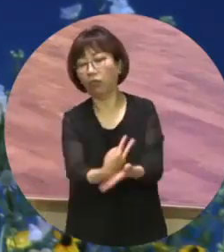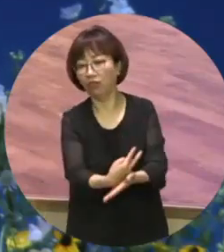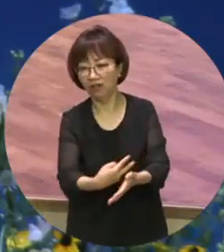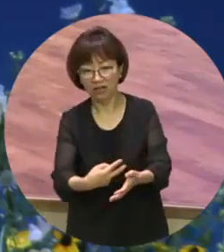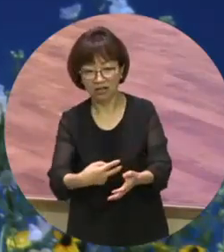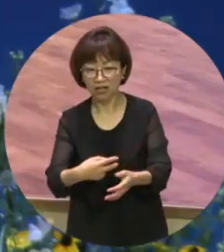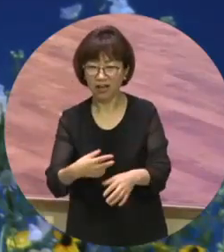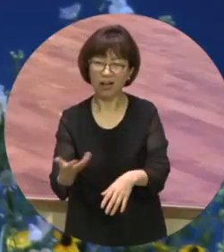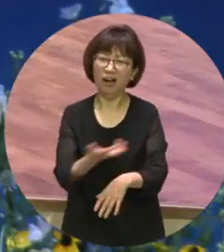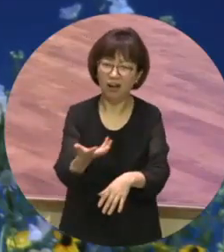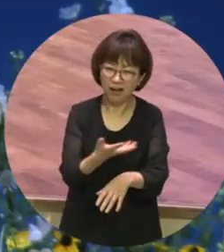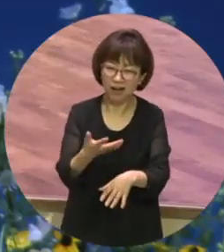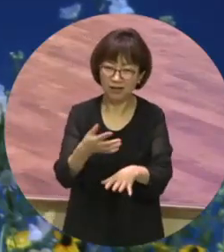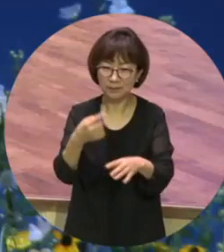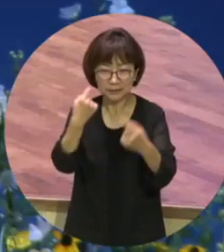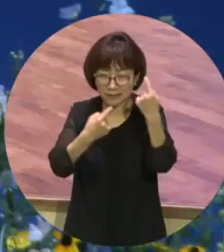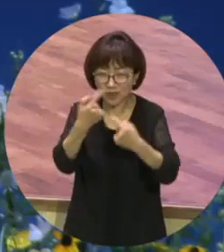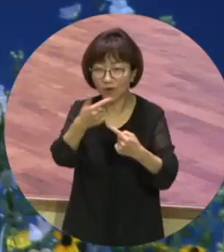거예요.